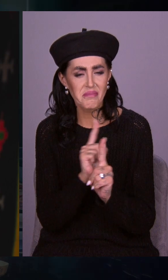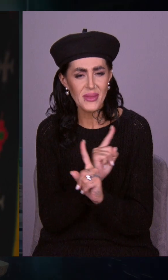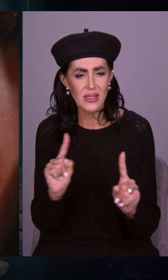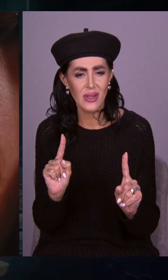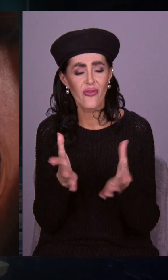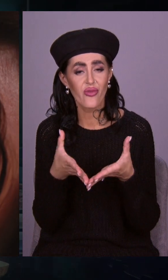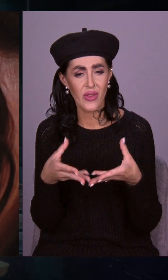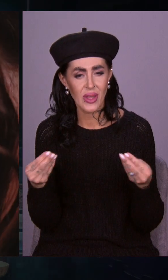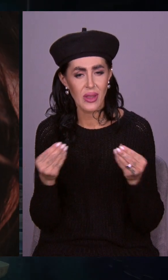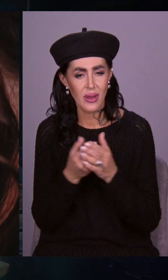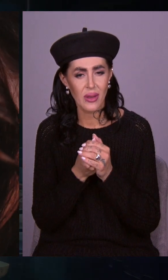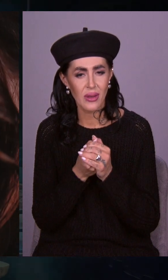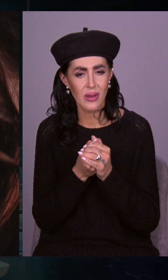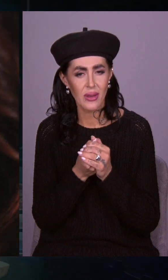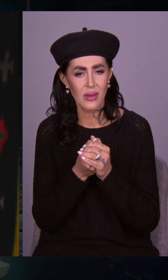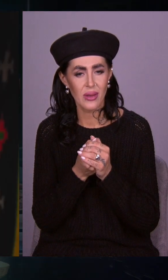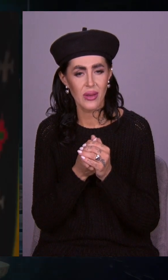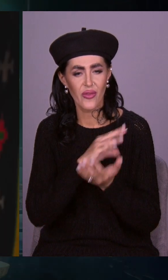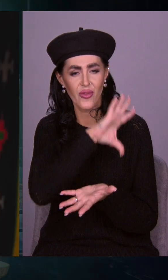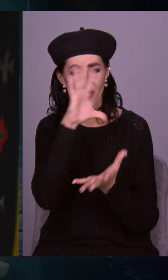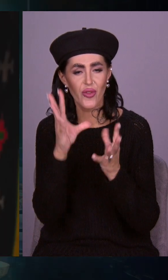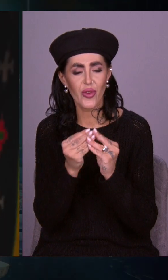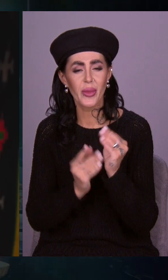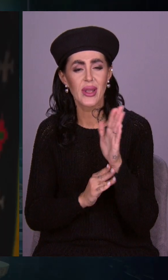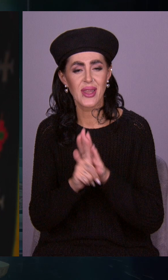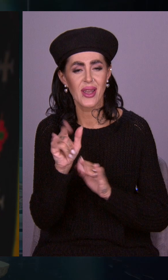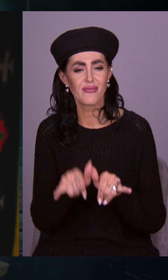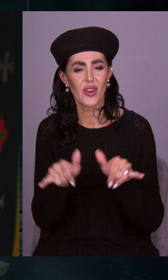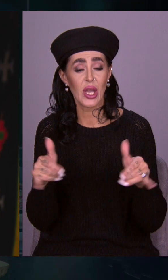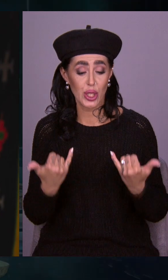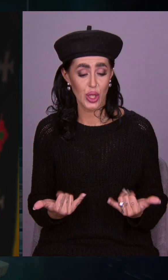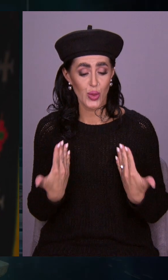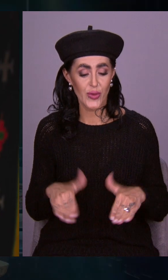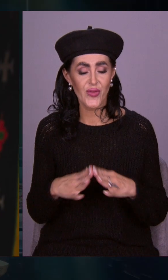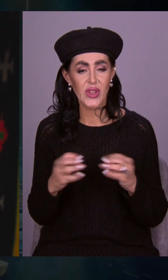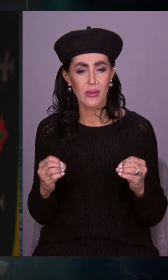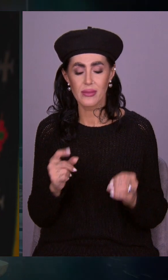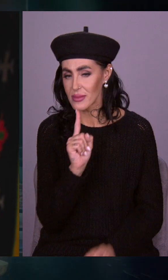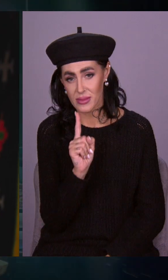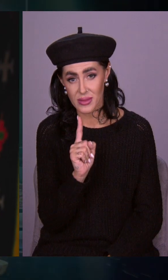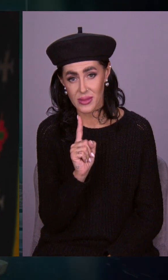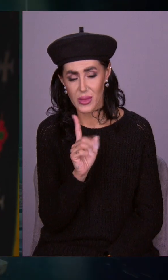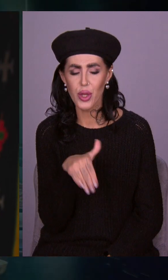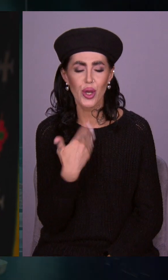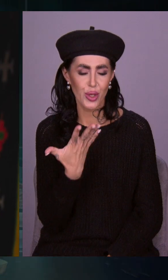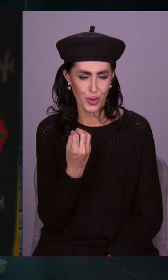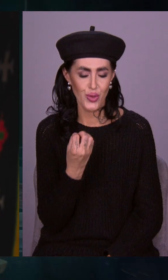Весна в розповні. Наразі все. Хоча ні, ще